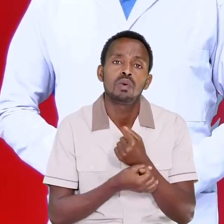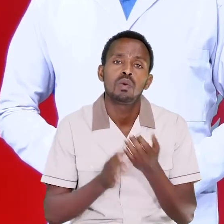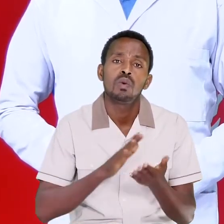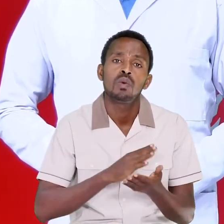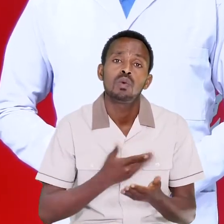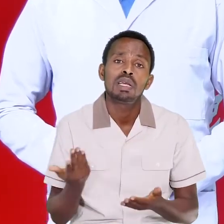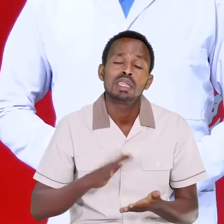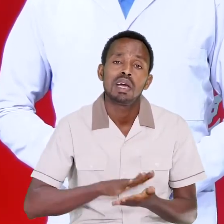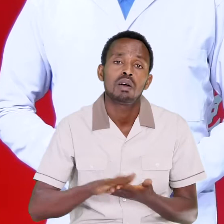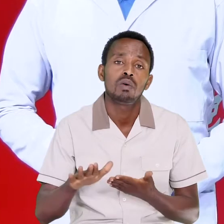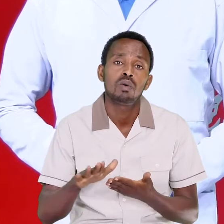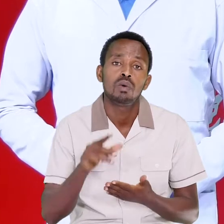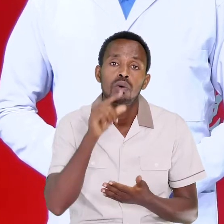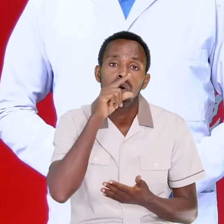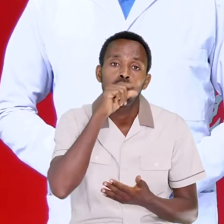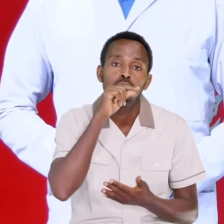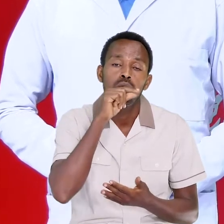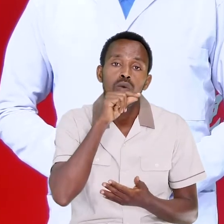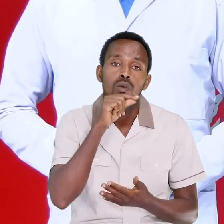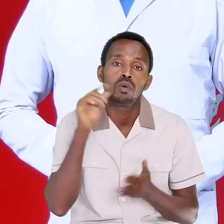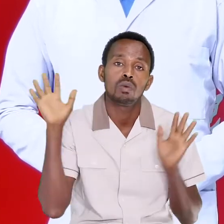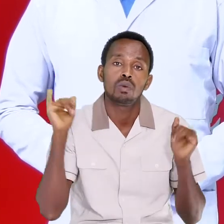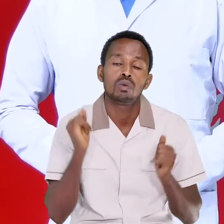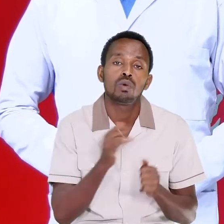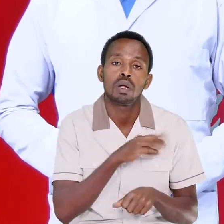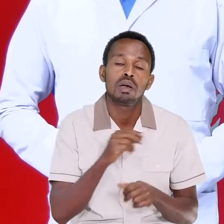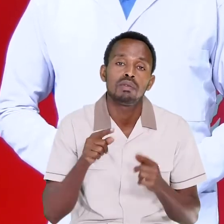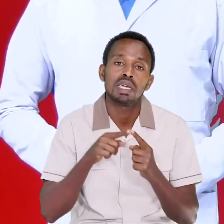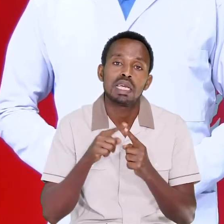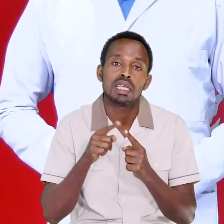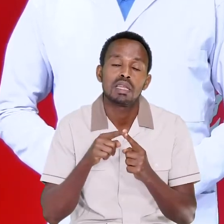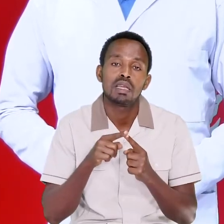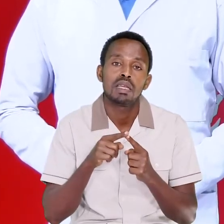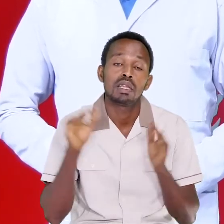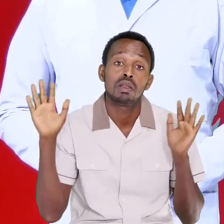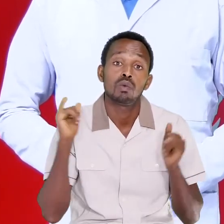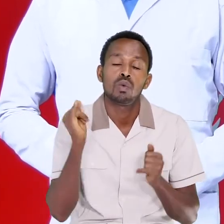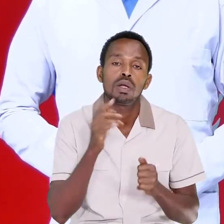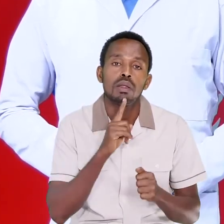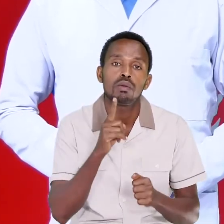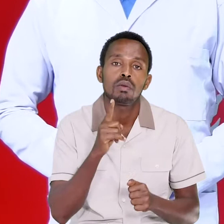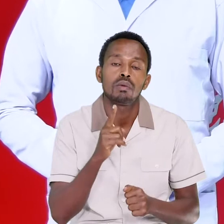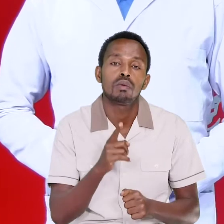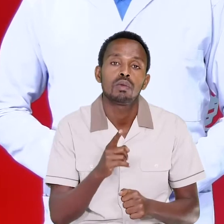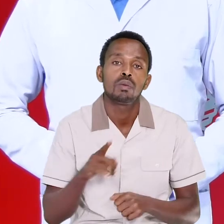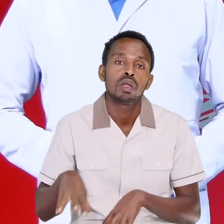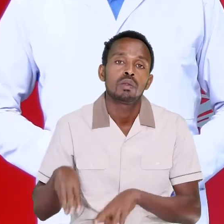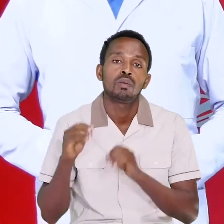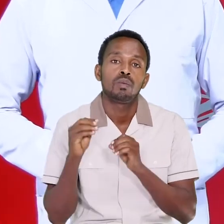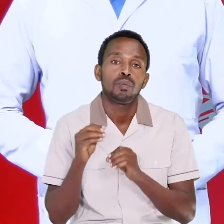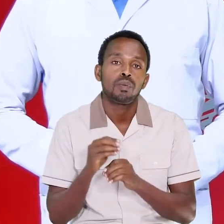haara'u huuruu ijoo biraa fi qeensa ijoo biraatii jechuudha.